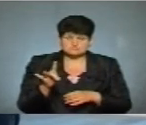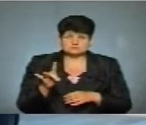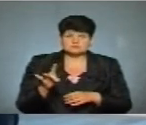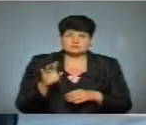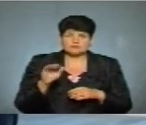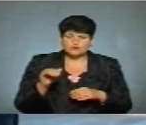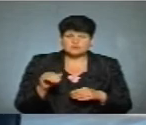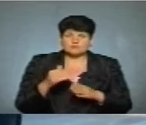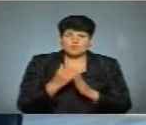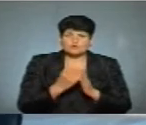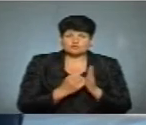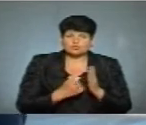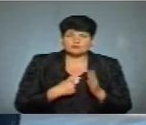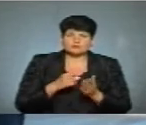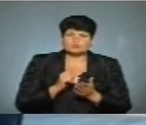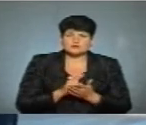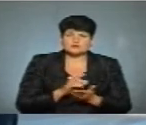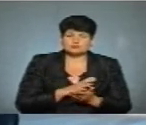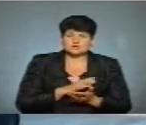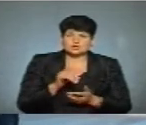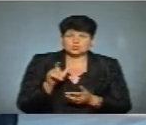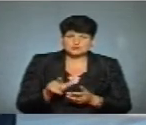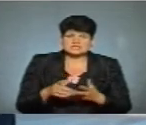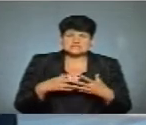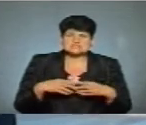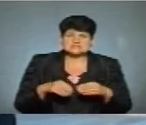по протоколу, ми повинні були людині, сім'ї,